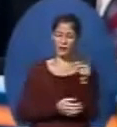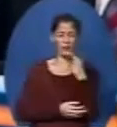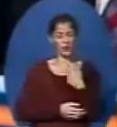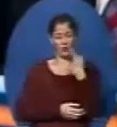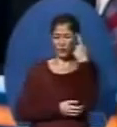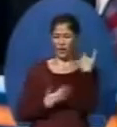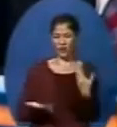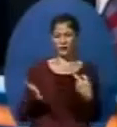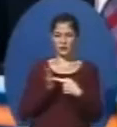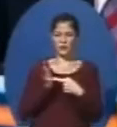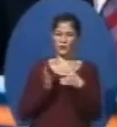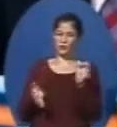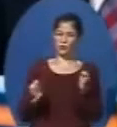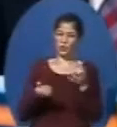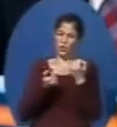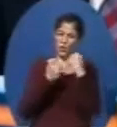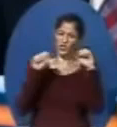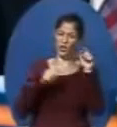לתת חנינה.